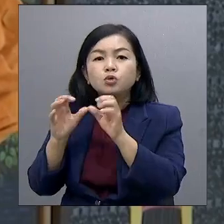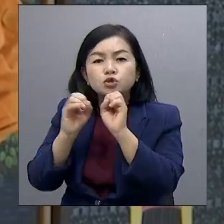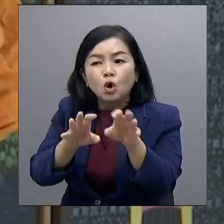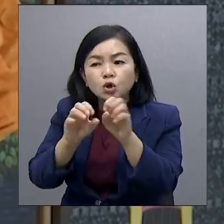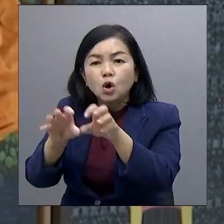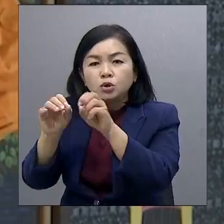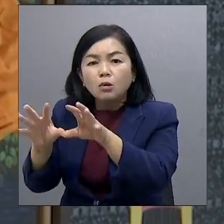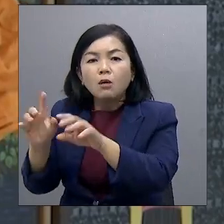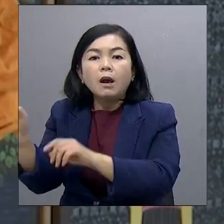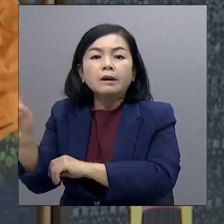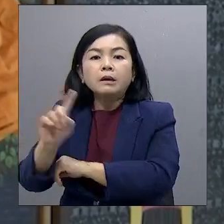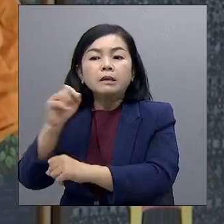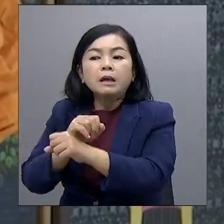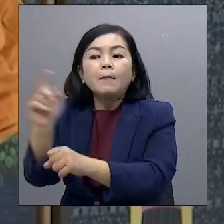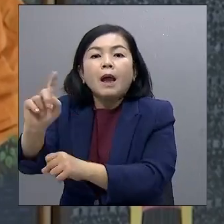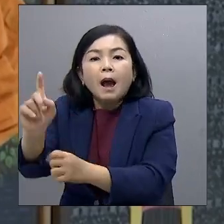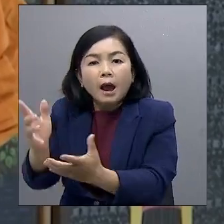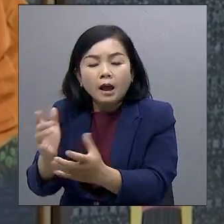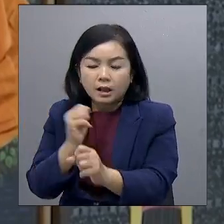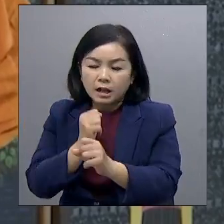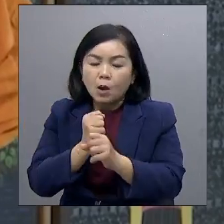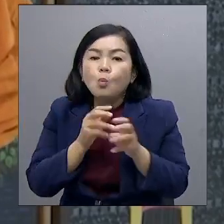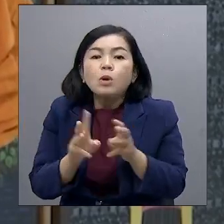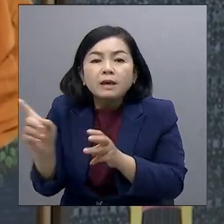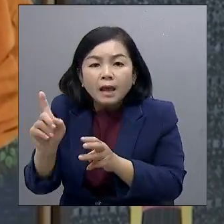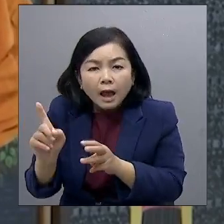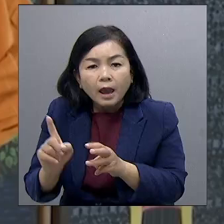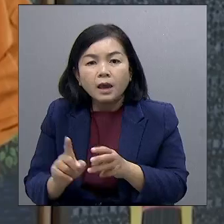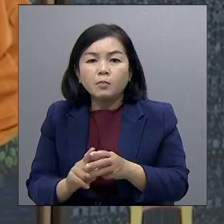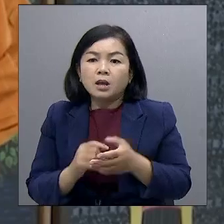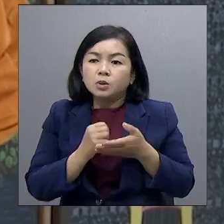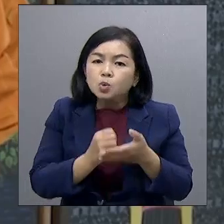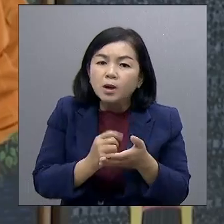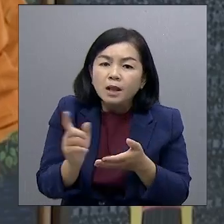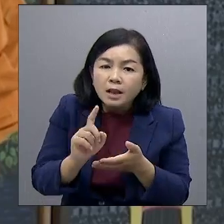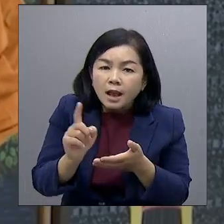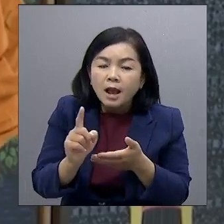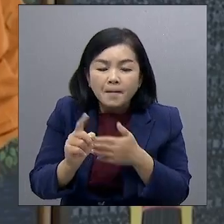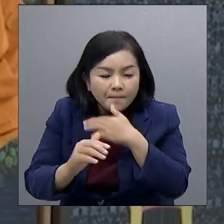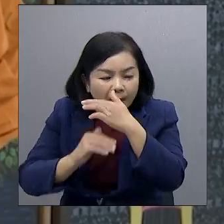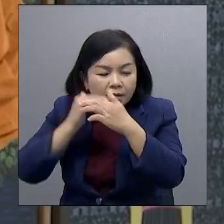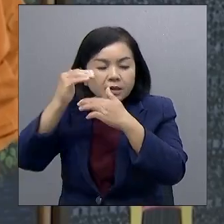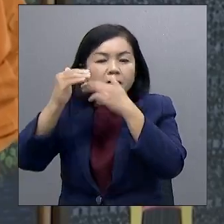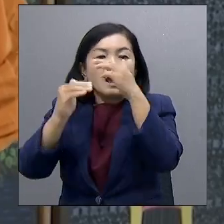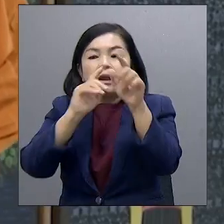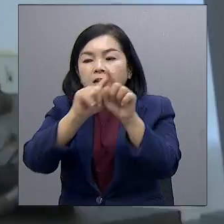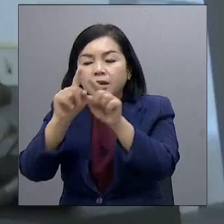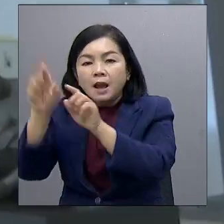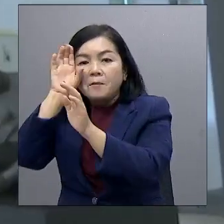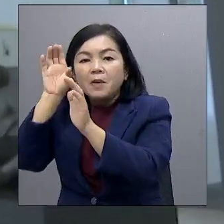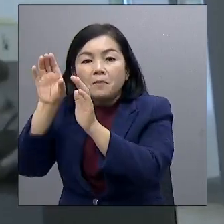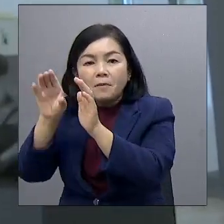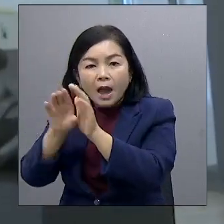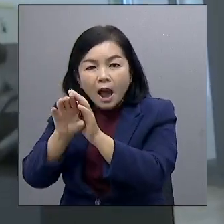ต้องเอ่อมีการทำงานยังไงมีการเสียสละยังไงที่จะให้เกิดวิชาการเหล่านั้นต่อลูก